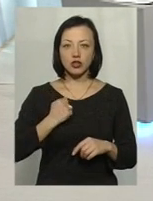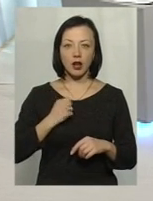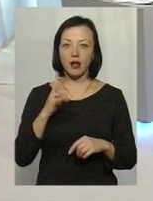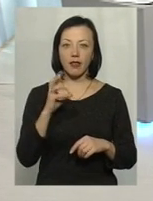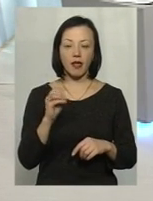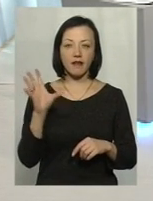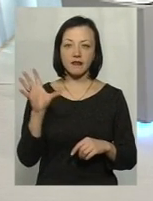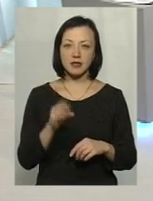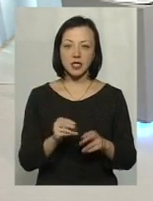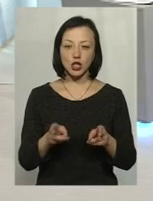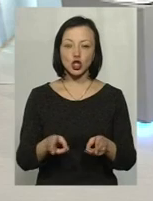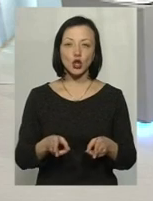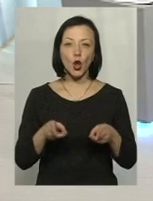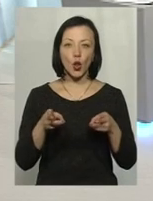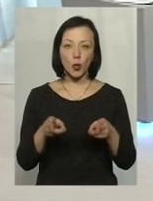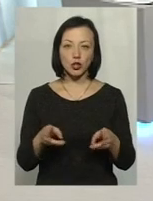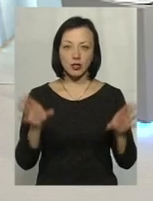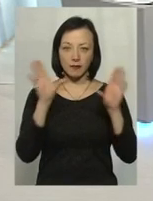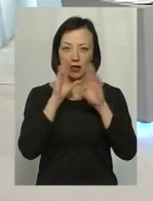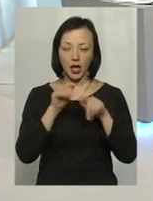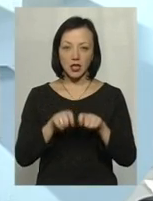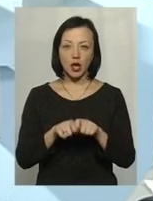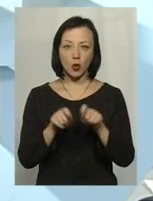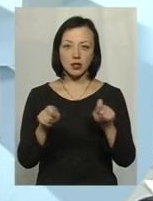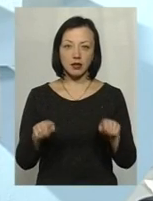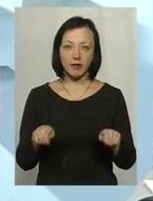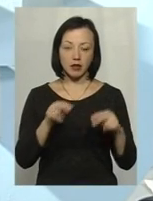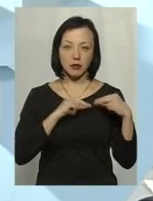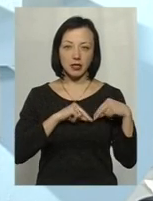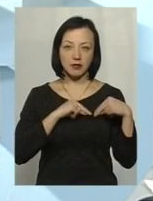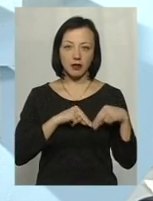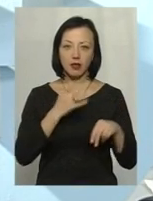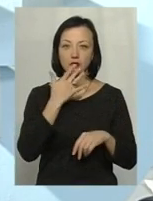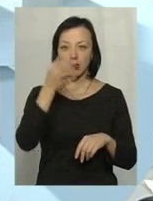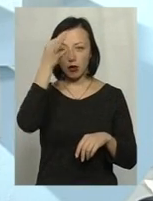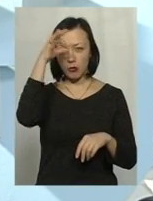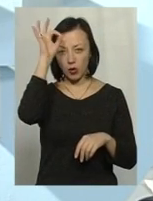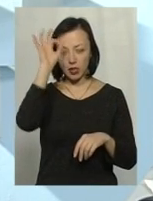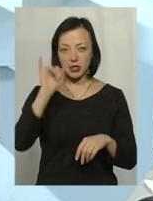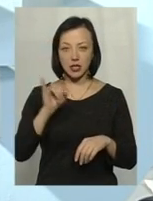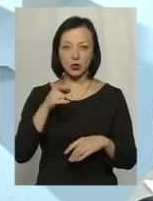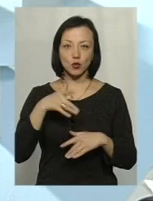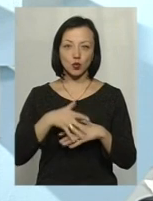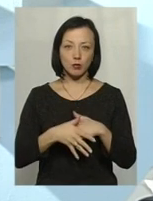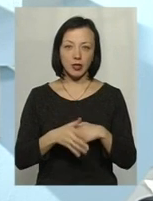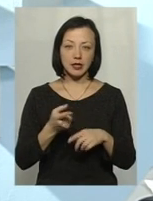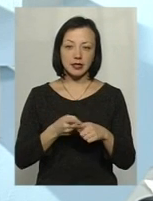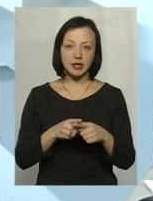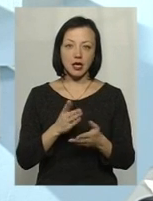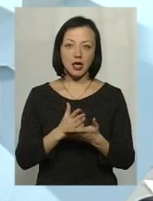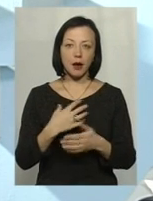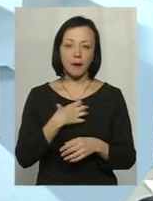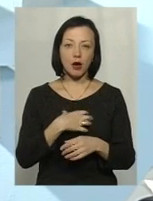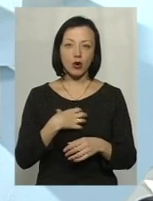всі злочини вдається розкривати працівникам Національної поліції. І зрозуміло, що це є